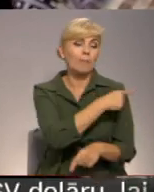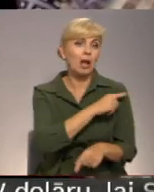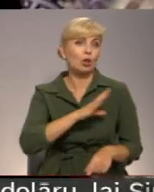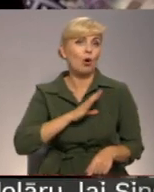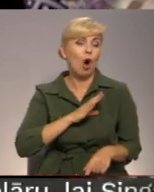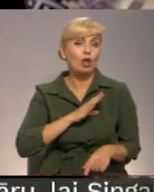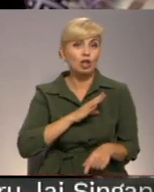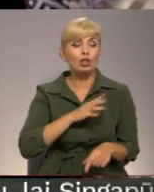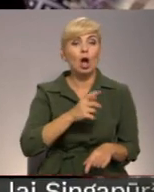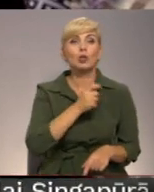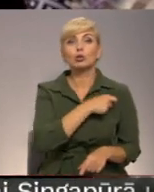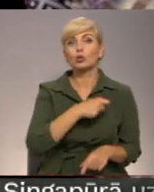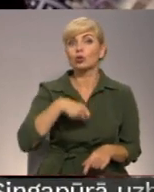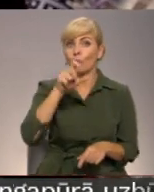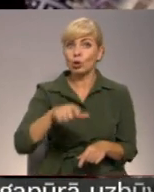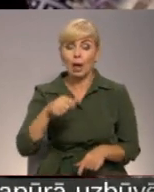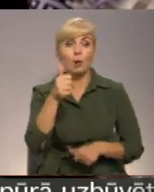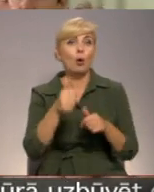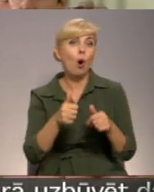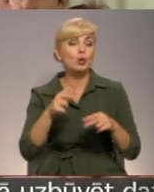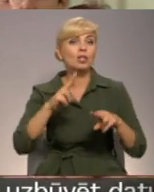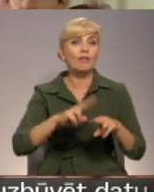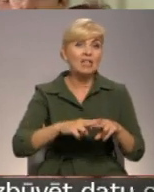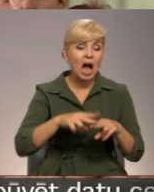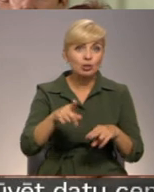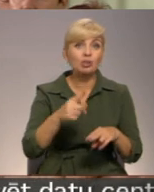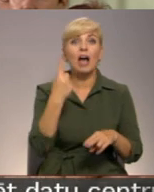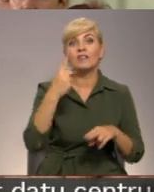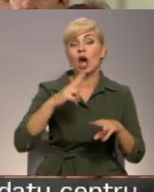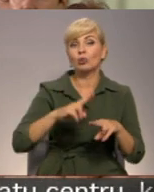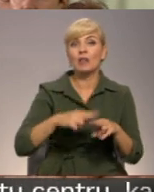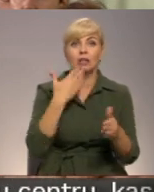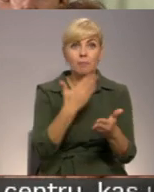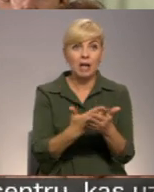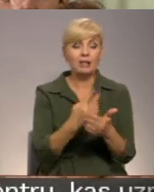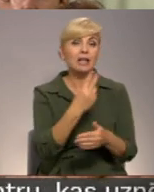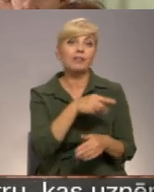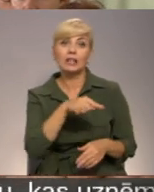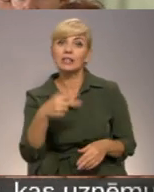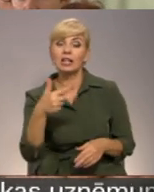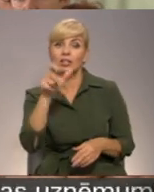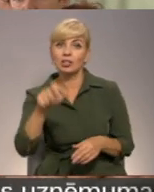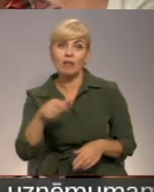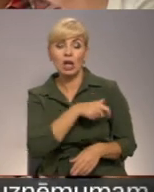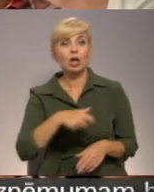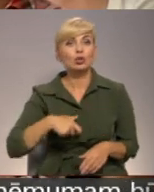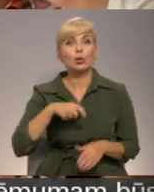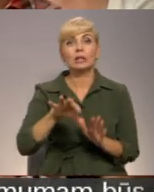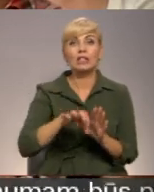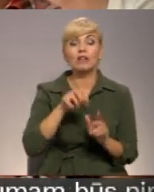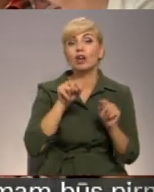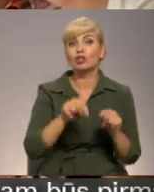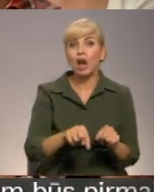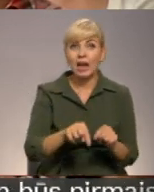studentiem. Un lai gan šogad konkursos uz studiju vietām medicīnas koledžā uz vienu vietu pretendēja 2 līdz 3 cilvēki, studentu izvēli mācīties